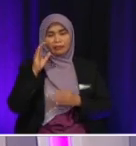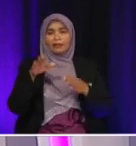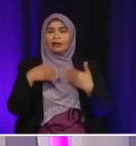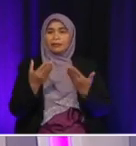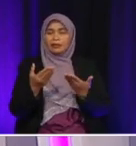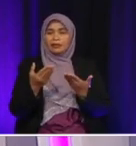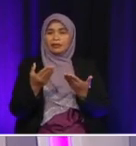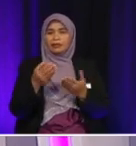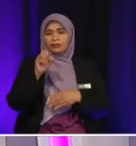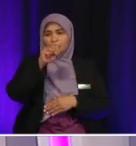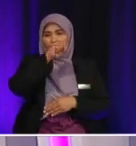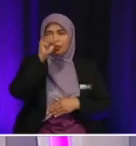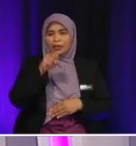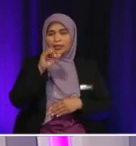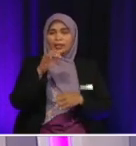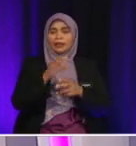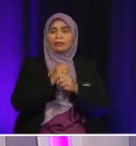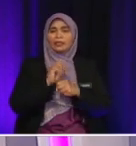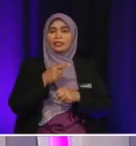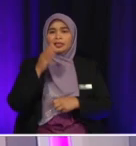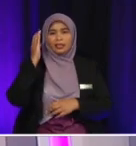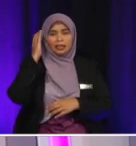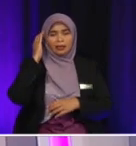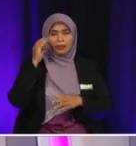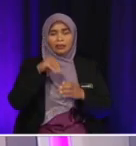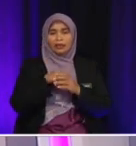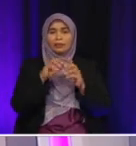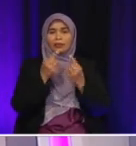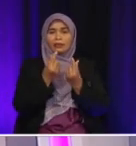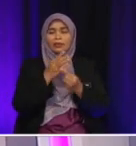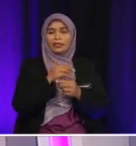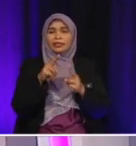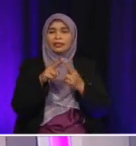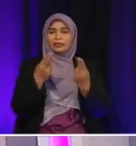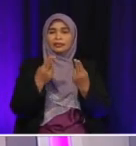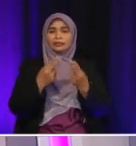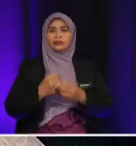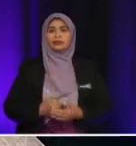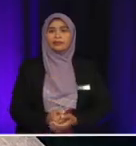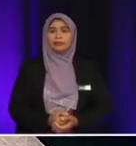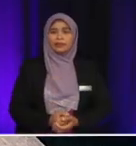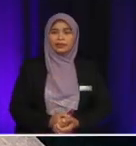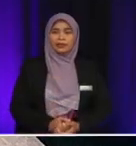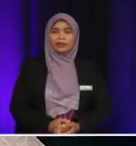mana soalan-soalan yang dapat kita tahu dalam al-quran dan hadis silakan Ustazah